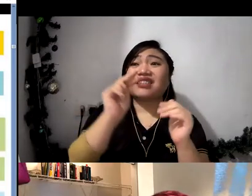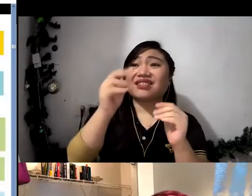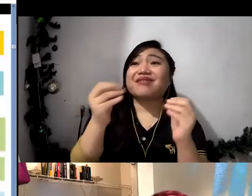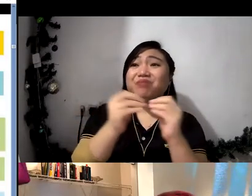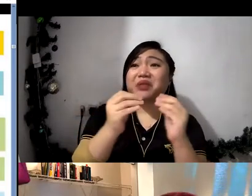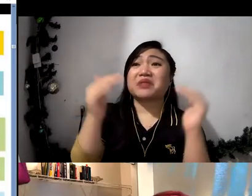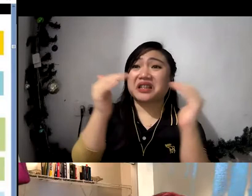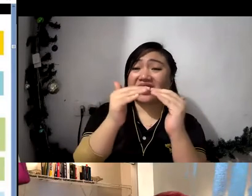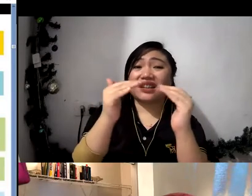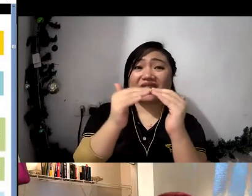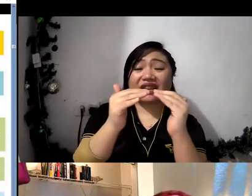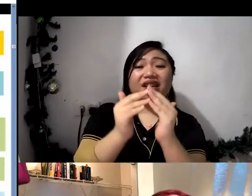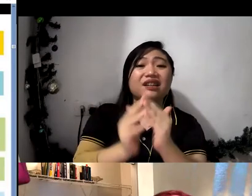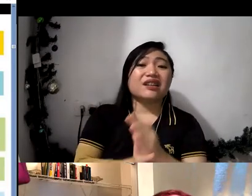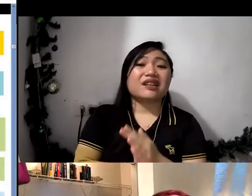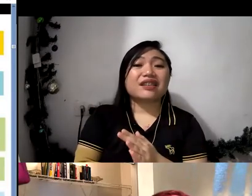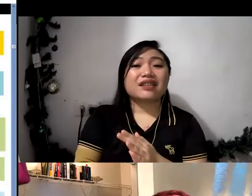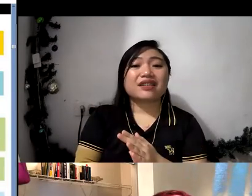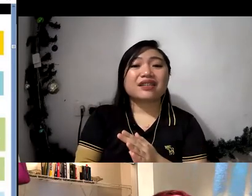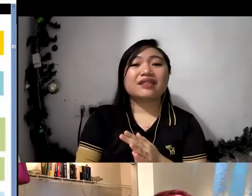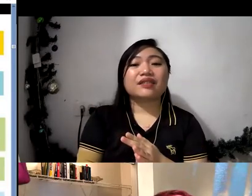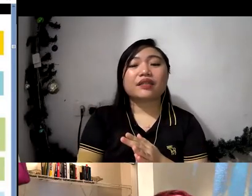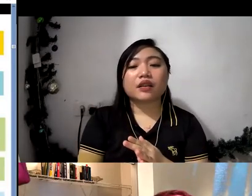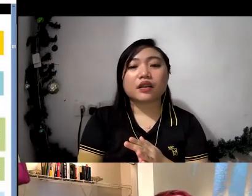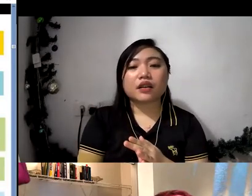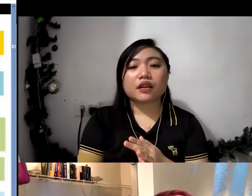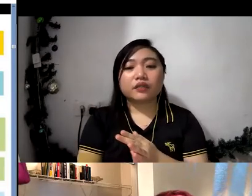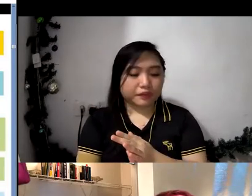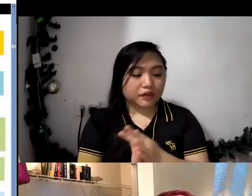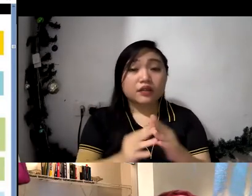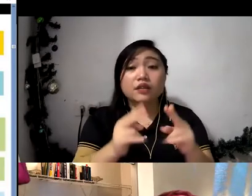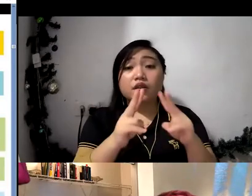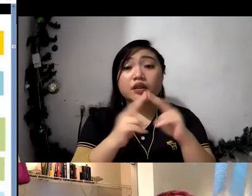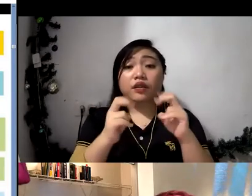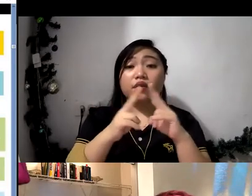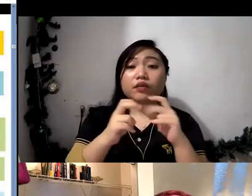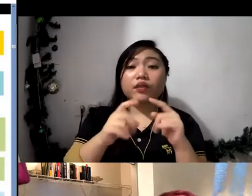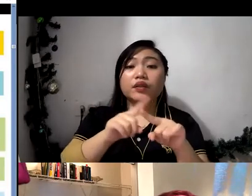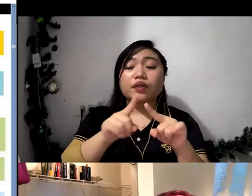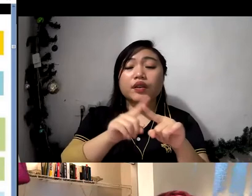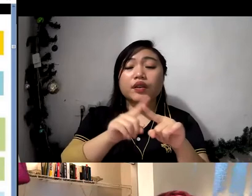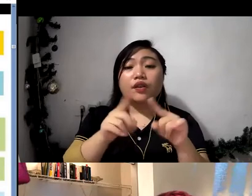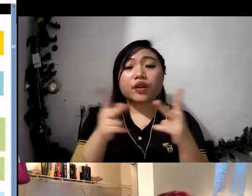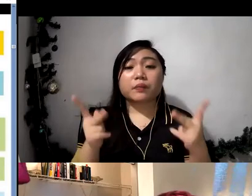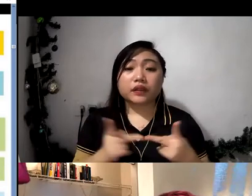hindi tayo an even level of development. Kaya kahit po sa mga kanya-kanyang lugar, napapansin nyo